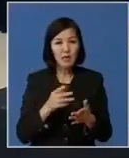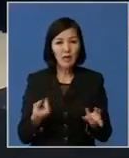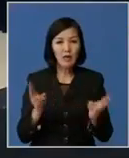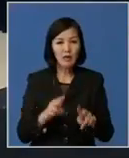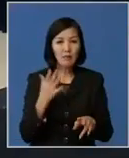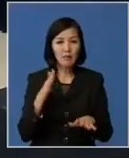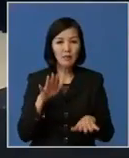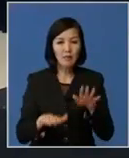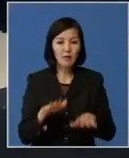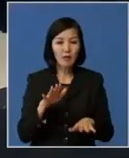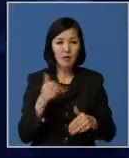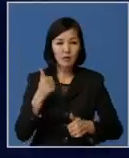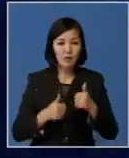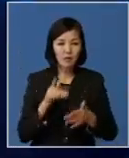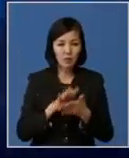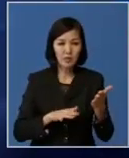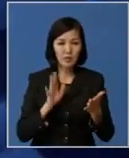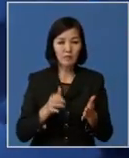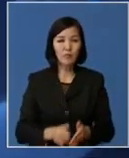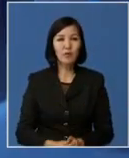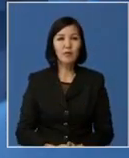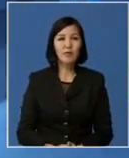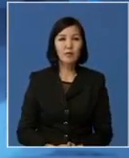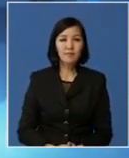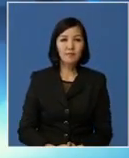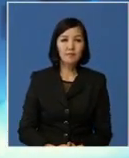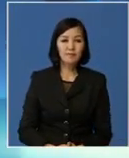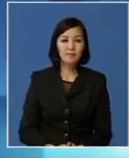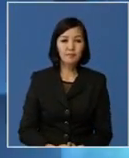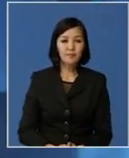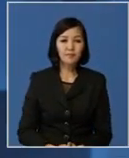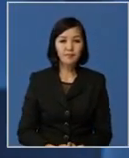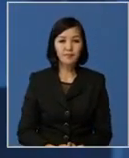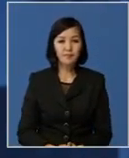қалған 5 салмақта үздіктер белгілі болмақ. Жарқын Нұрланұлы, Мәдлібай Босынов, Жетісу телеарнасы.